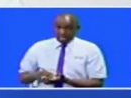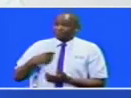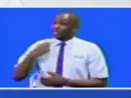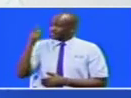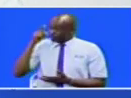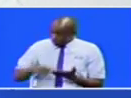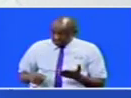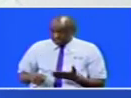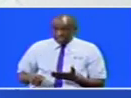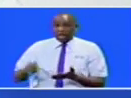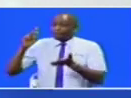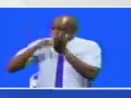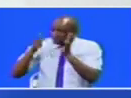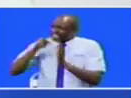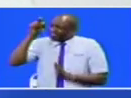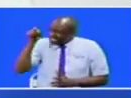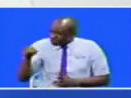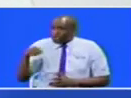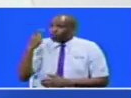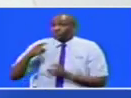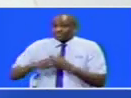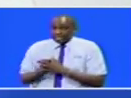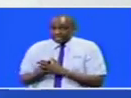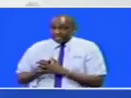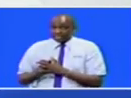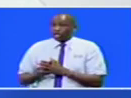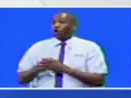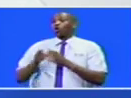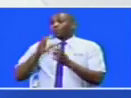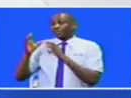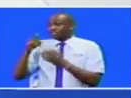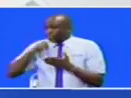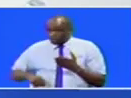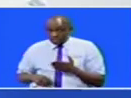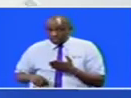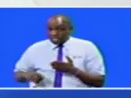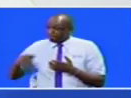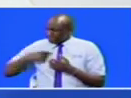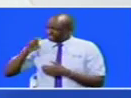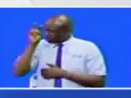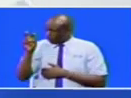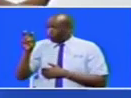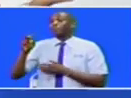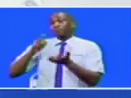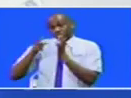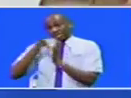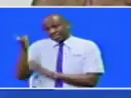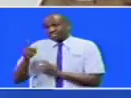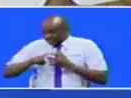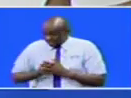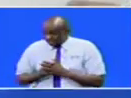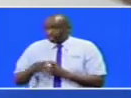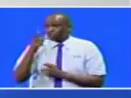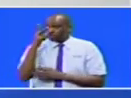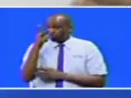nimesema pale kwamba mradi ule ulifanyika, and I must remember nilikuwa mbunge Kisauni. So niliona ukianza kuanzia wakati wa